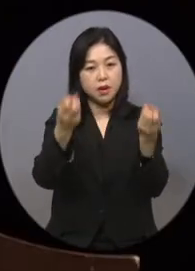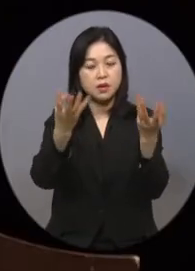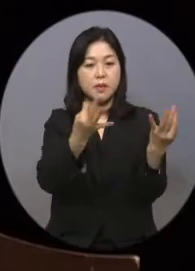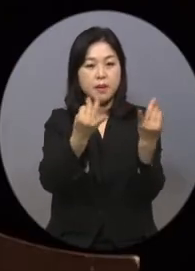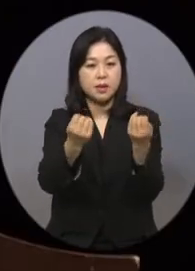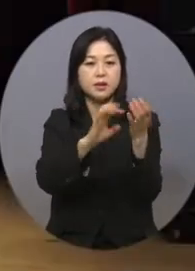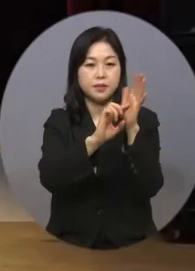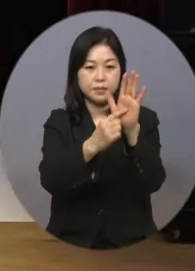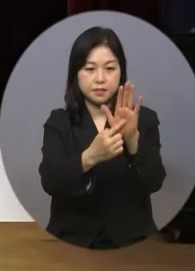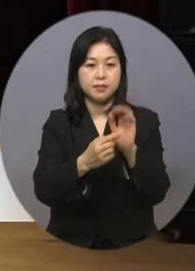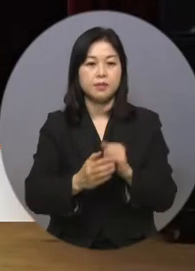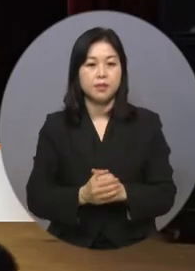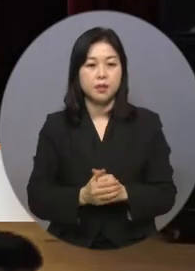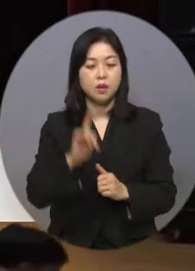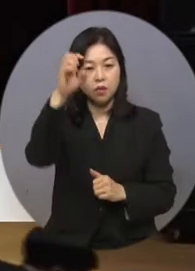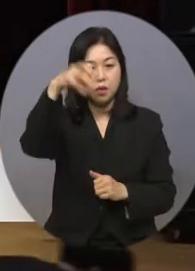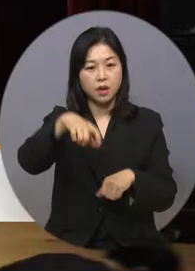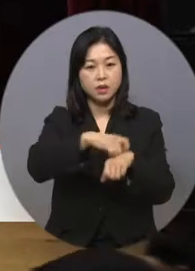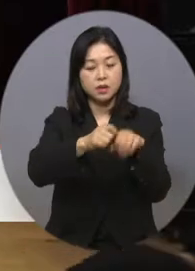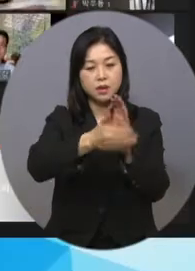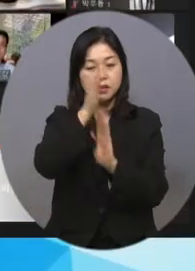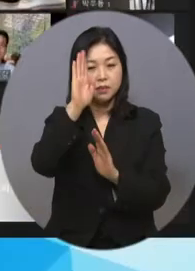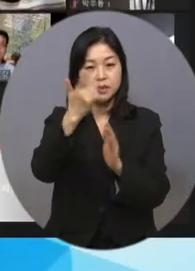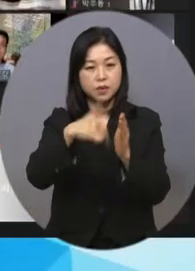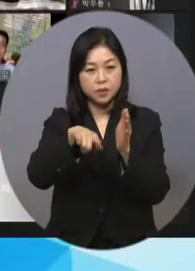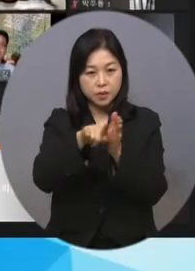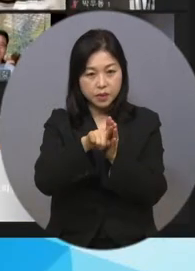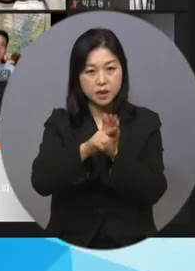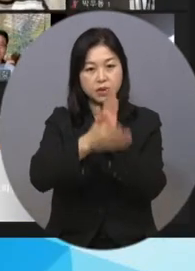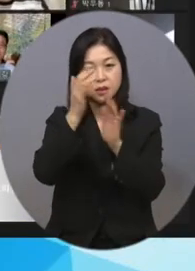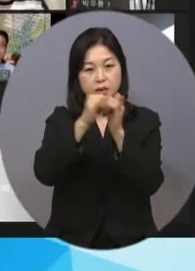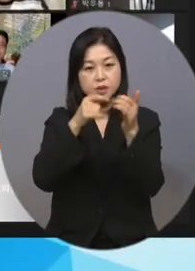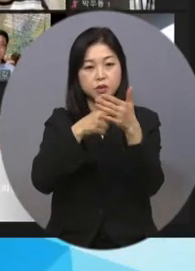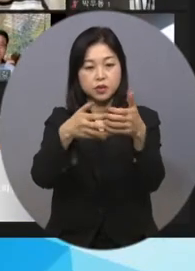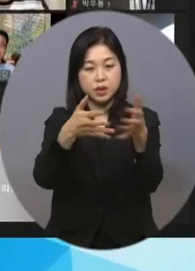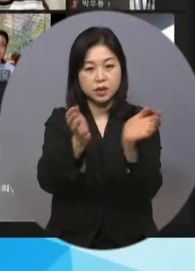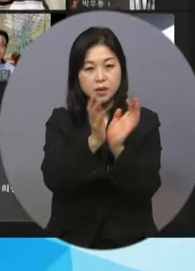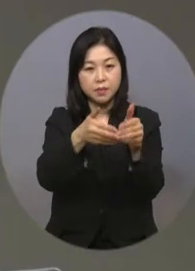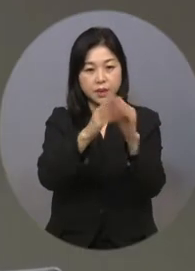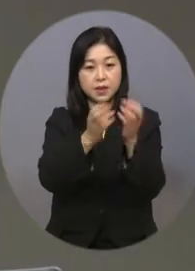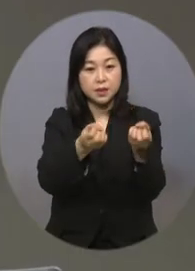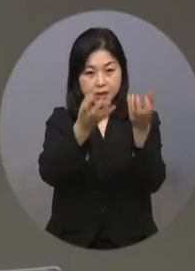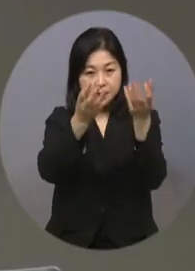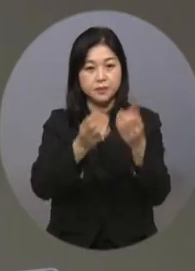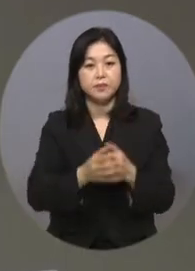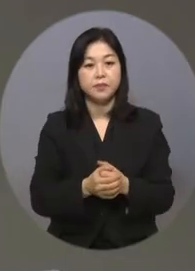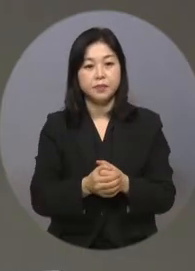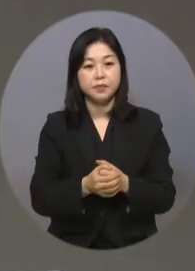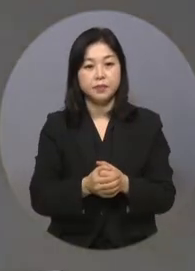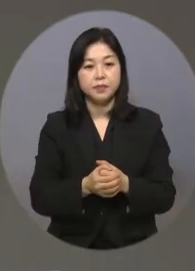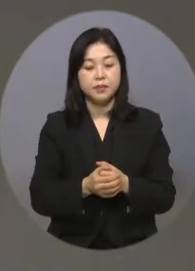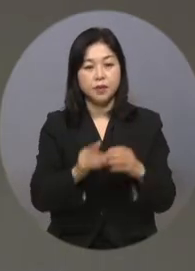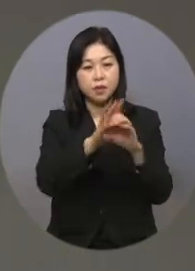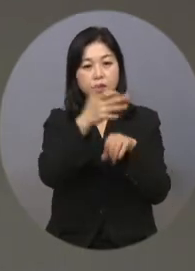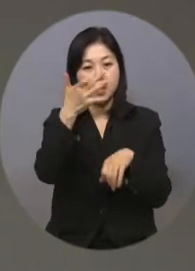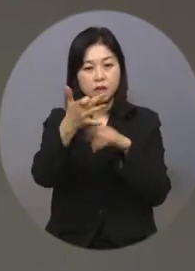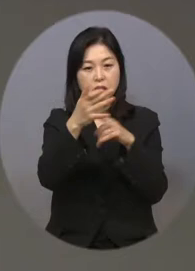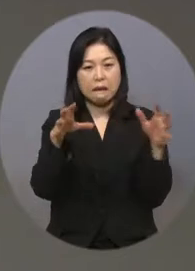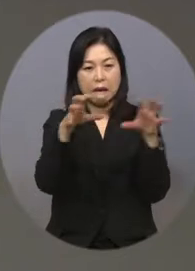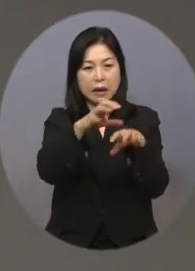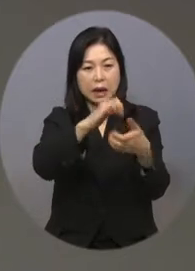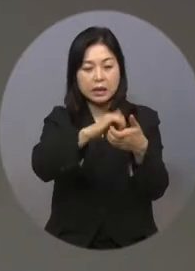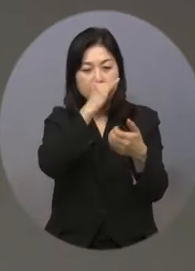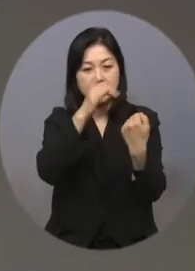개최되었습니다. 고양 특례시 미래를 위한 시민추진단 발대식이 그중 하나. 코로나19 집합제한으로